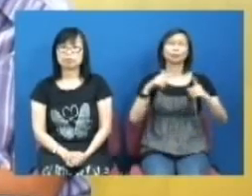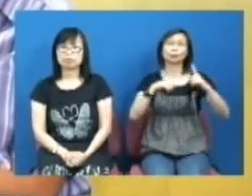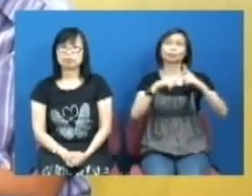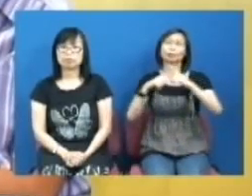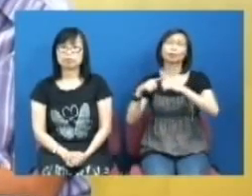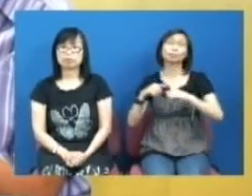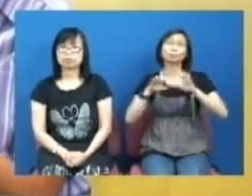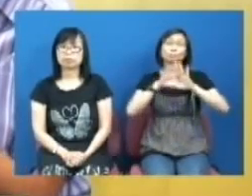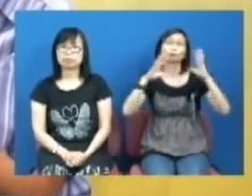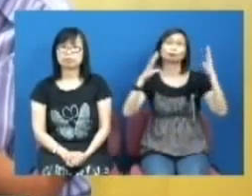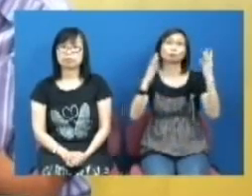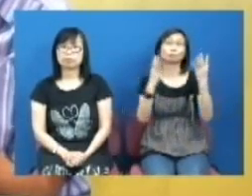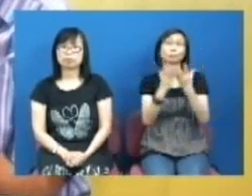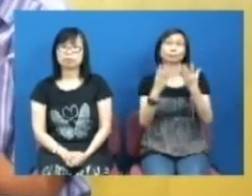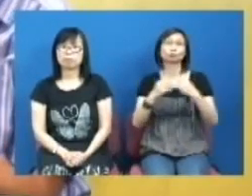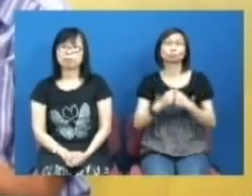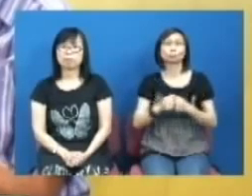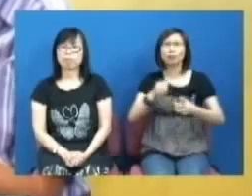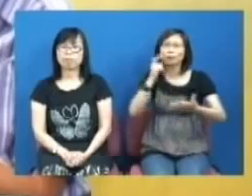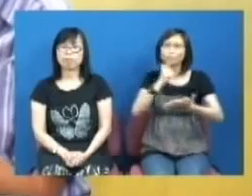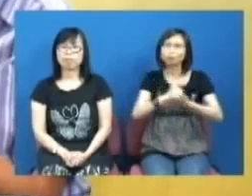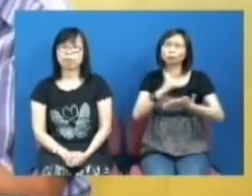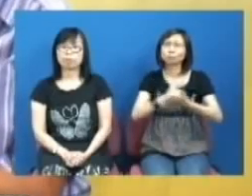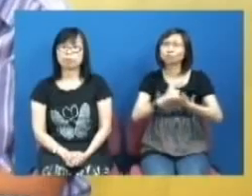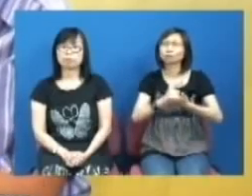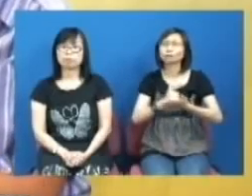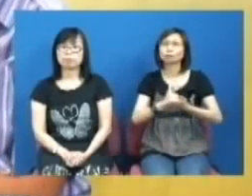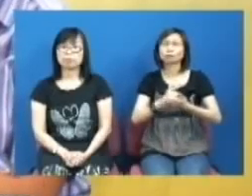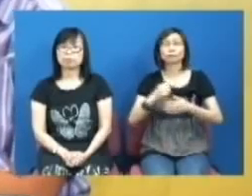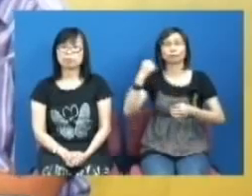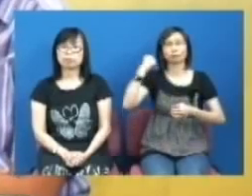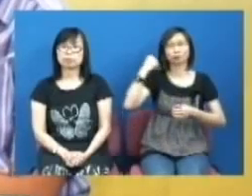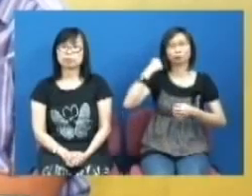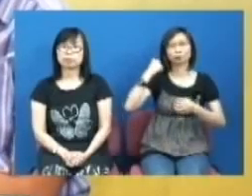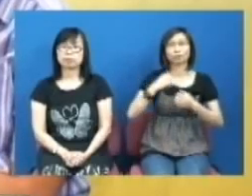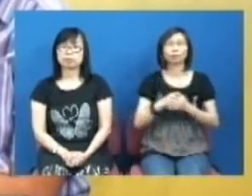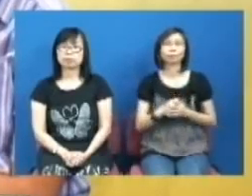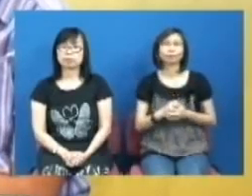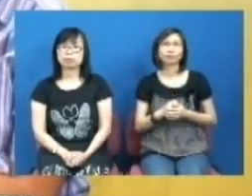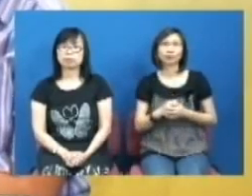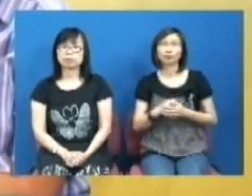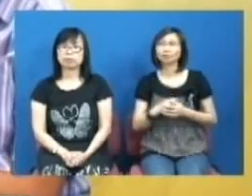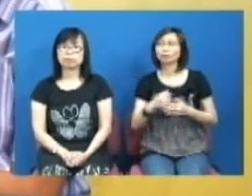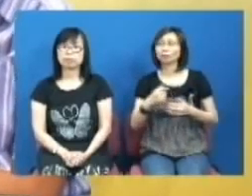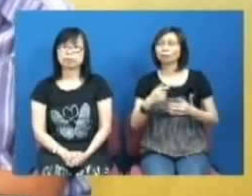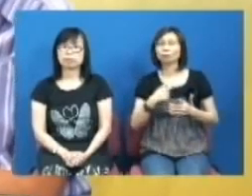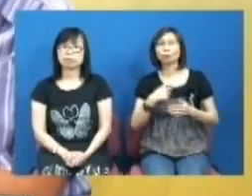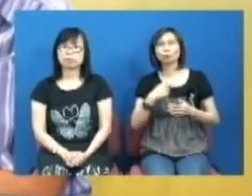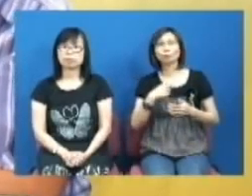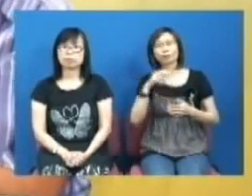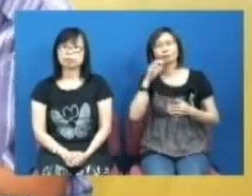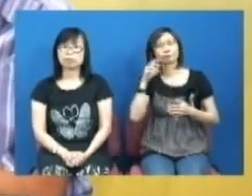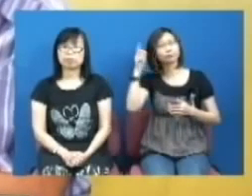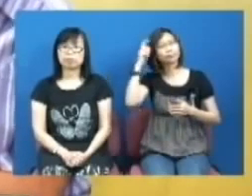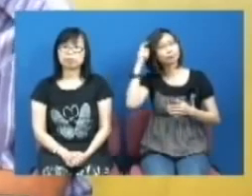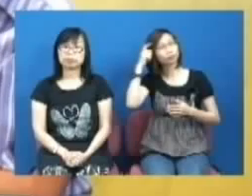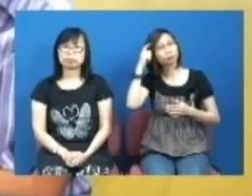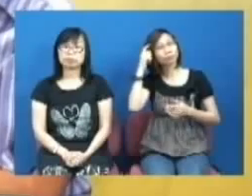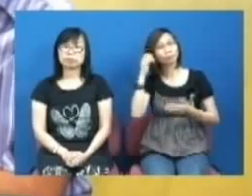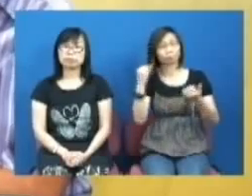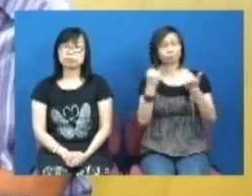個其中一個很重要的因素，或者一個很重要的力量？當然 我都會見到其實一學生答的時